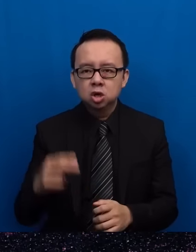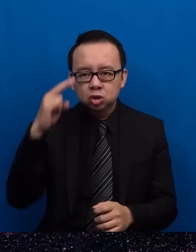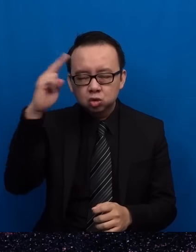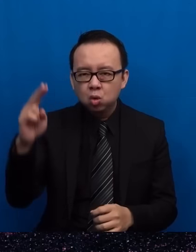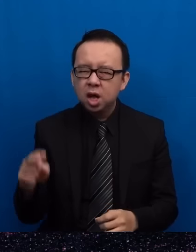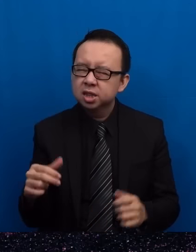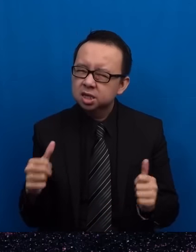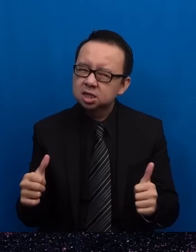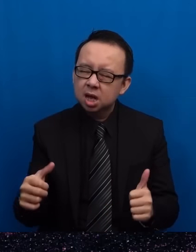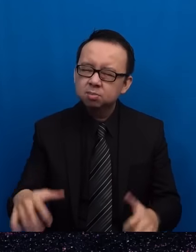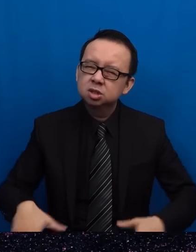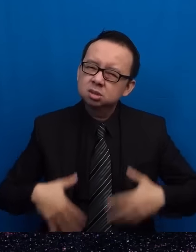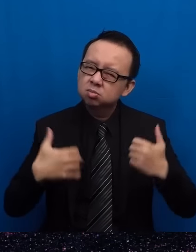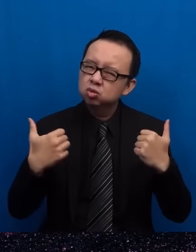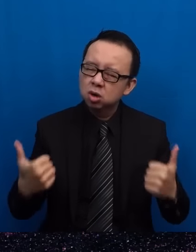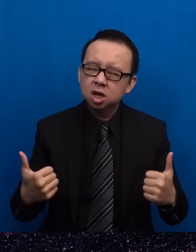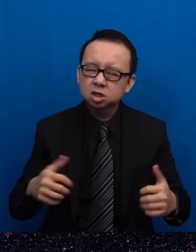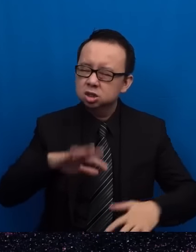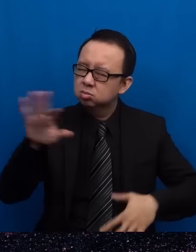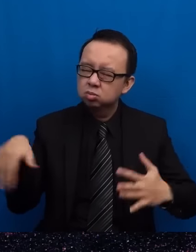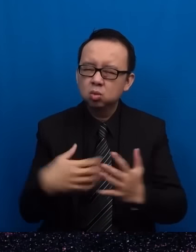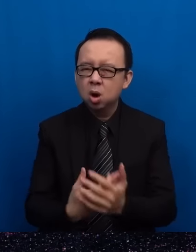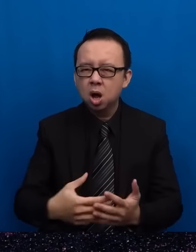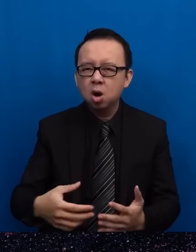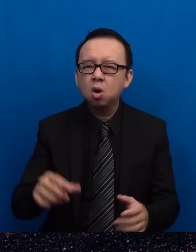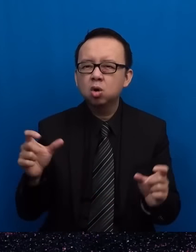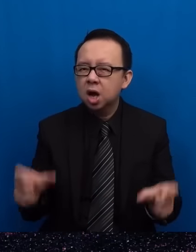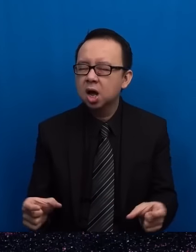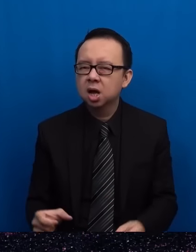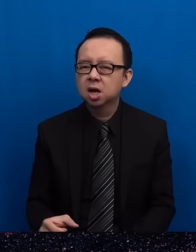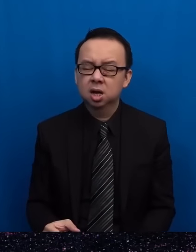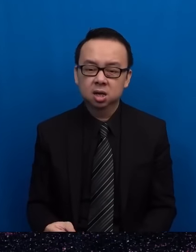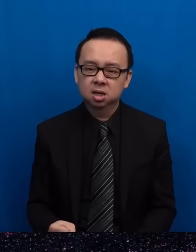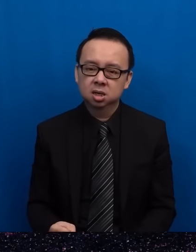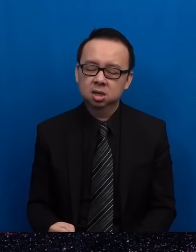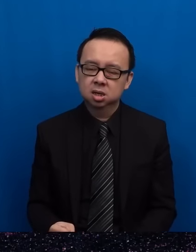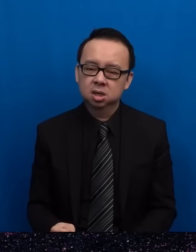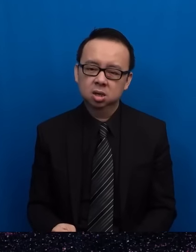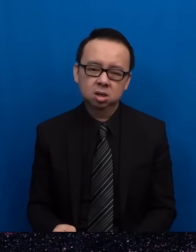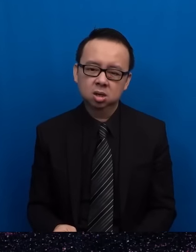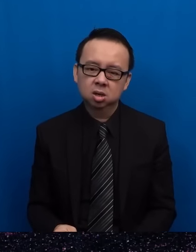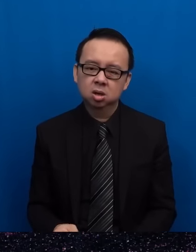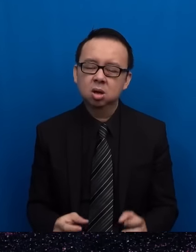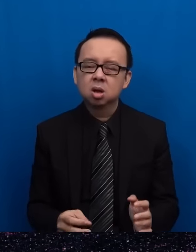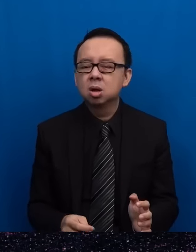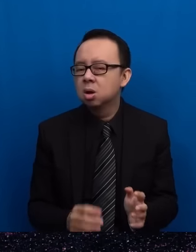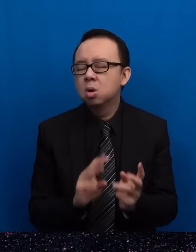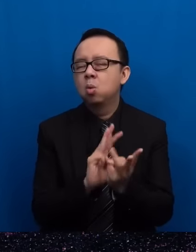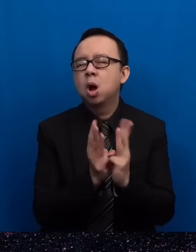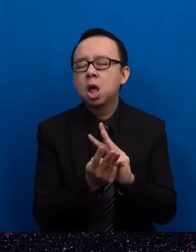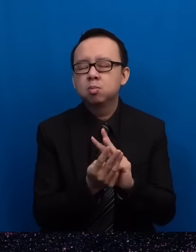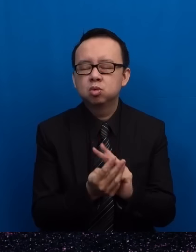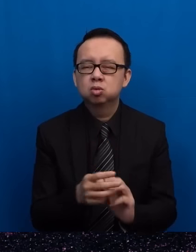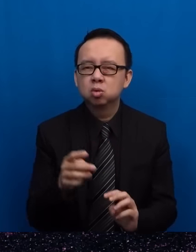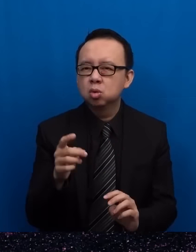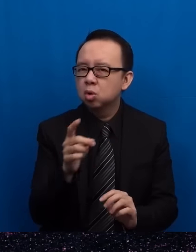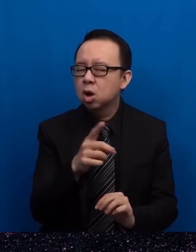sembuhkan yang 9 orang. Sekalipun mereka tidak kembali bersyukur, Tuhan, mereka tetap pergi